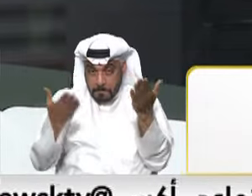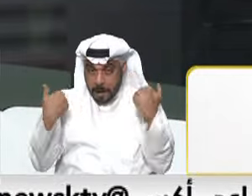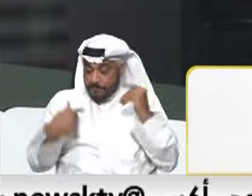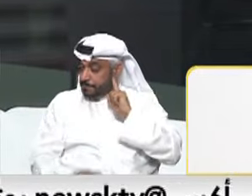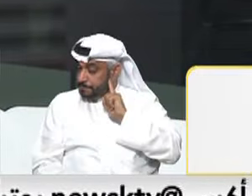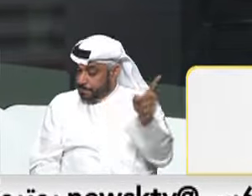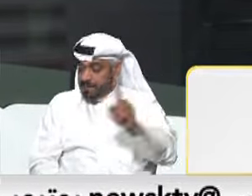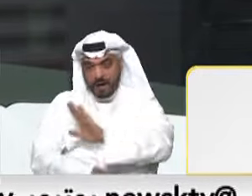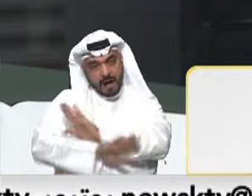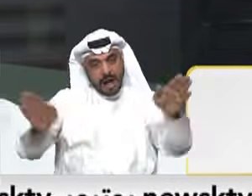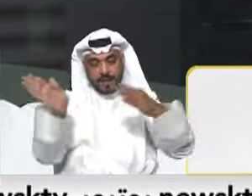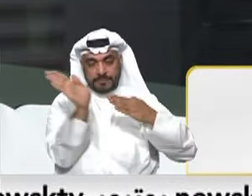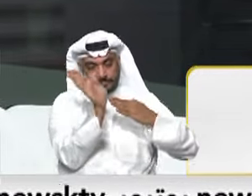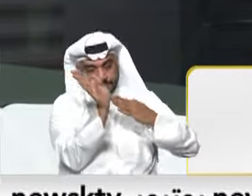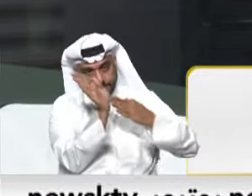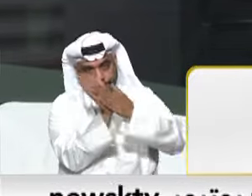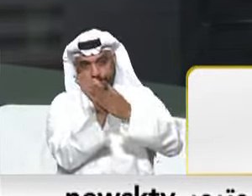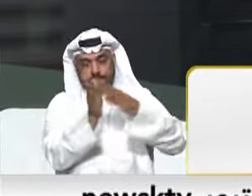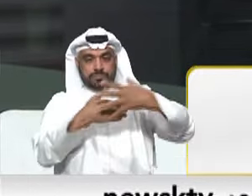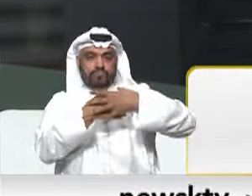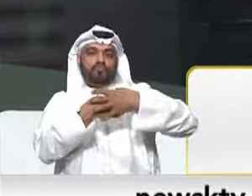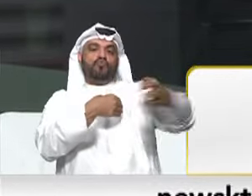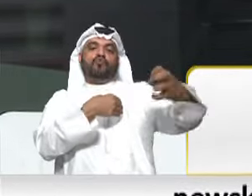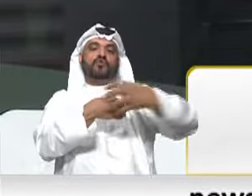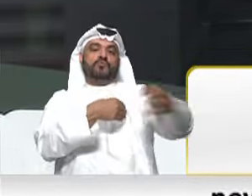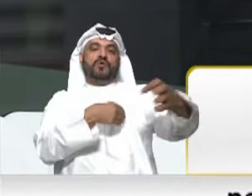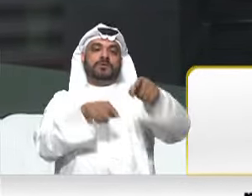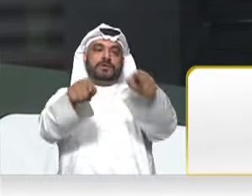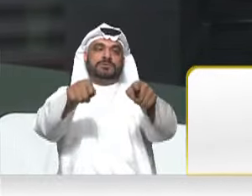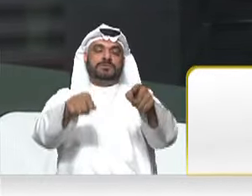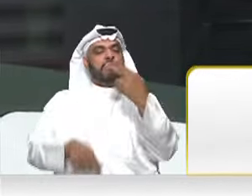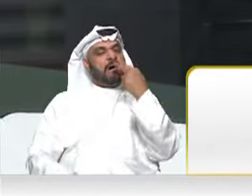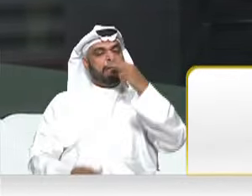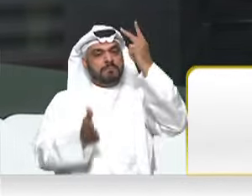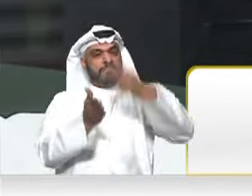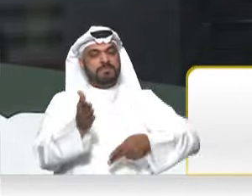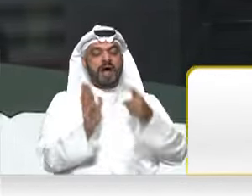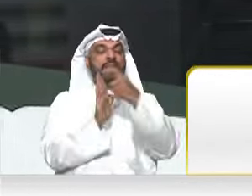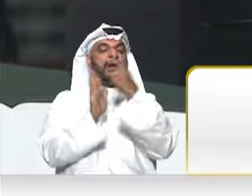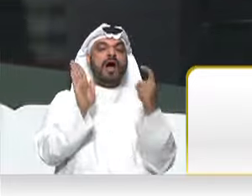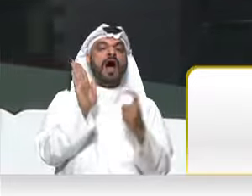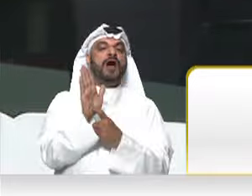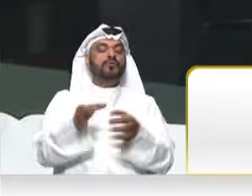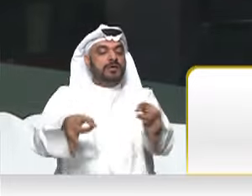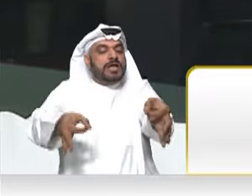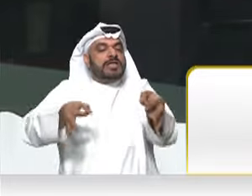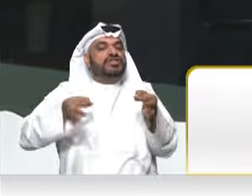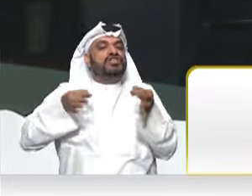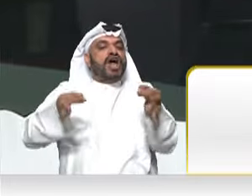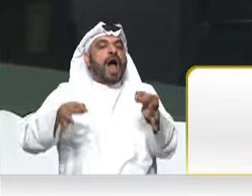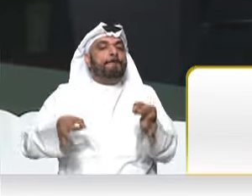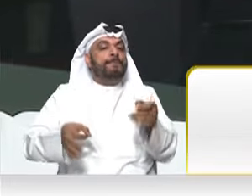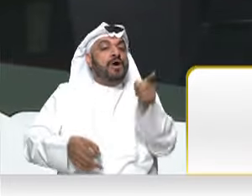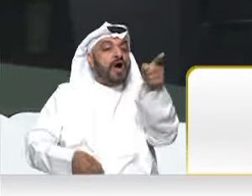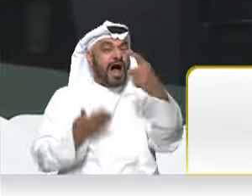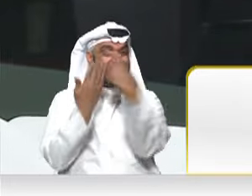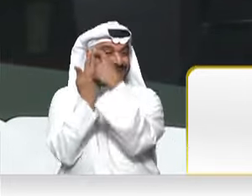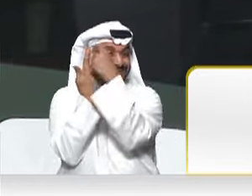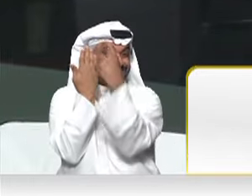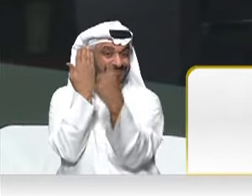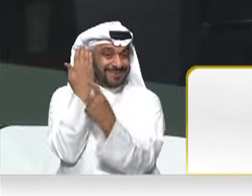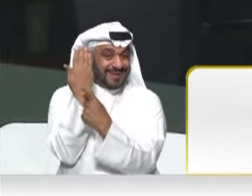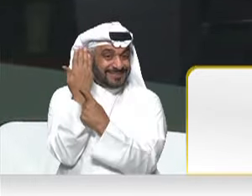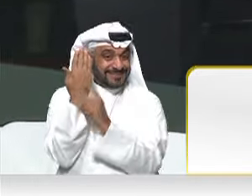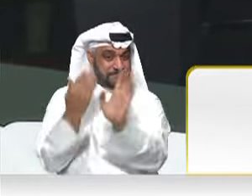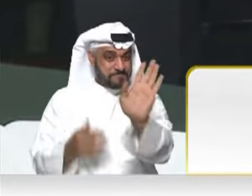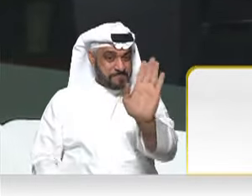أغلبية المكاتب اللي تم عليها واخذت قرار فيها اللجنة مو ملتزمة بقرار الوزاري، لا أخذ عدم التزام بالدفع